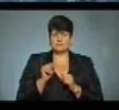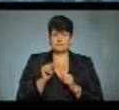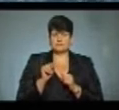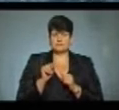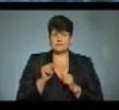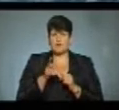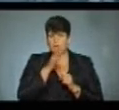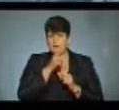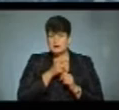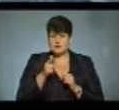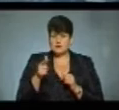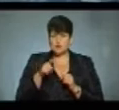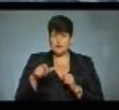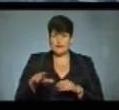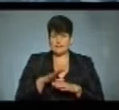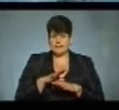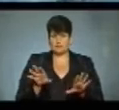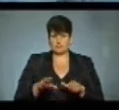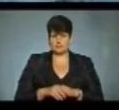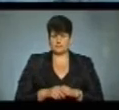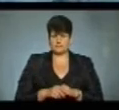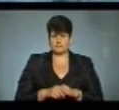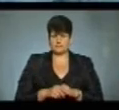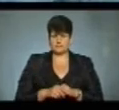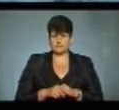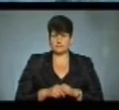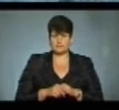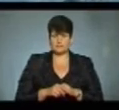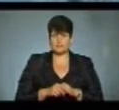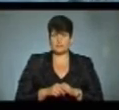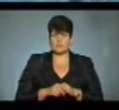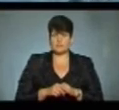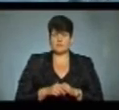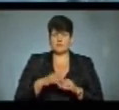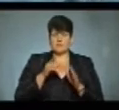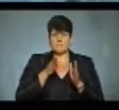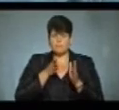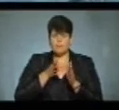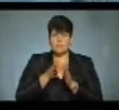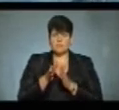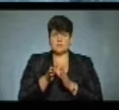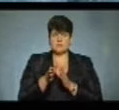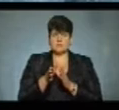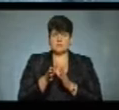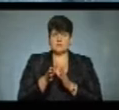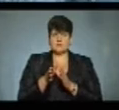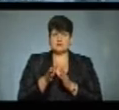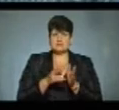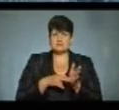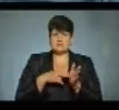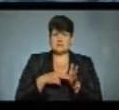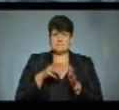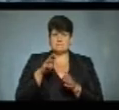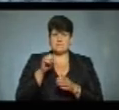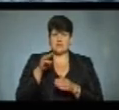В тому періоді ще людей не було. Локомотив попадає, то просто там є такий, як називається по-нашому, залізничному